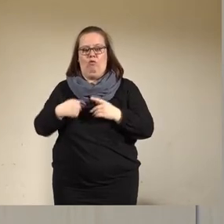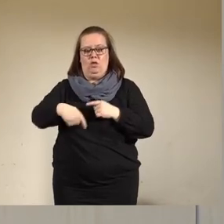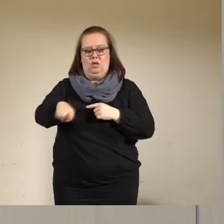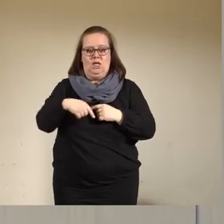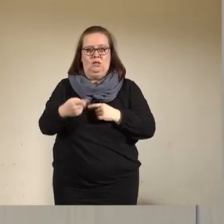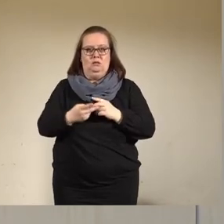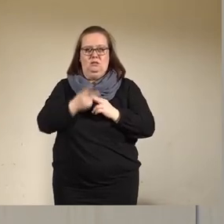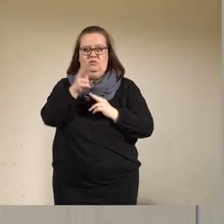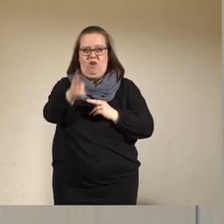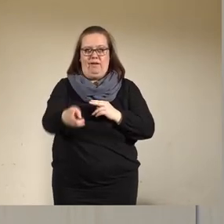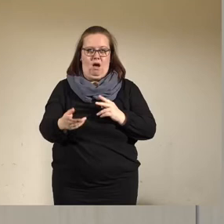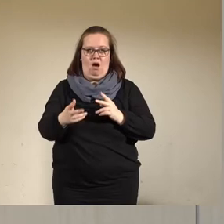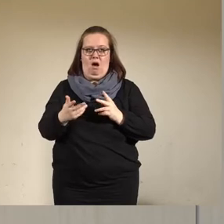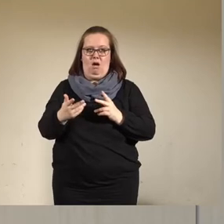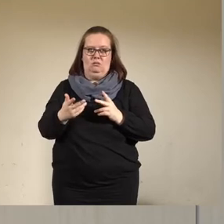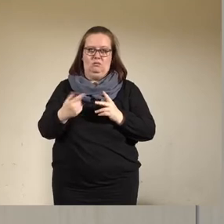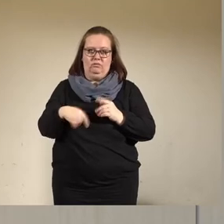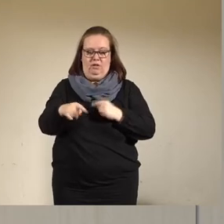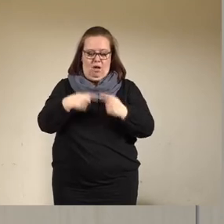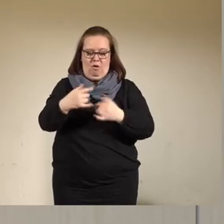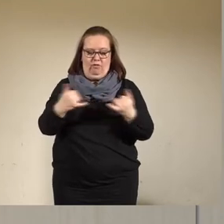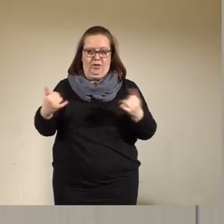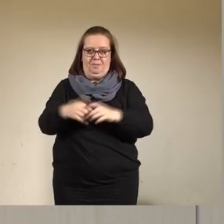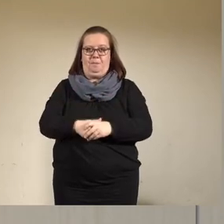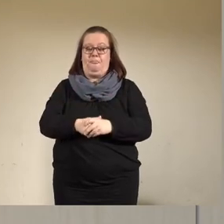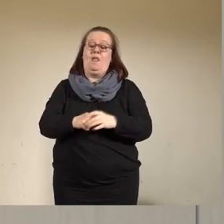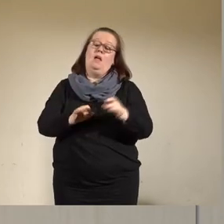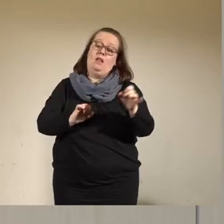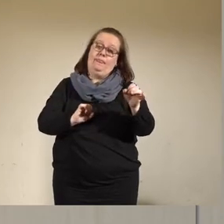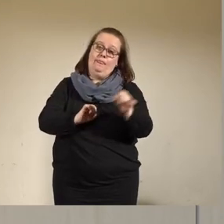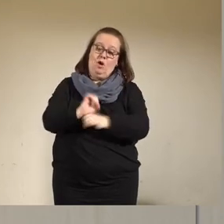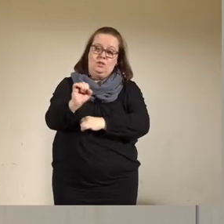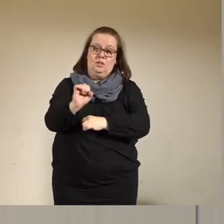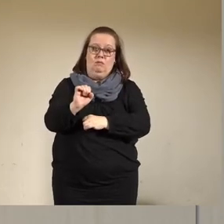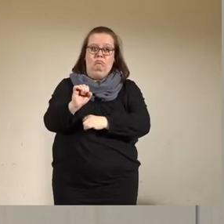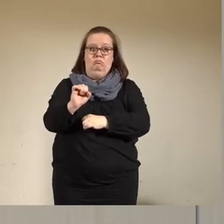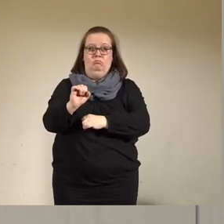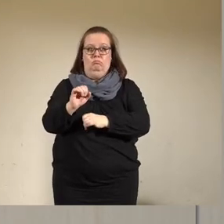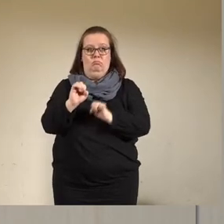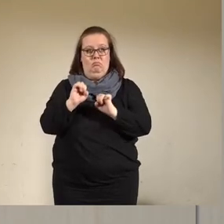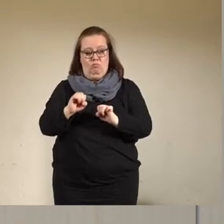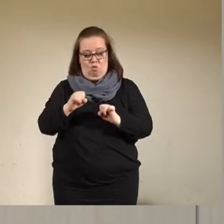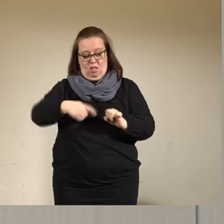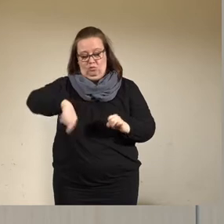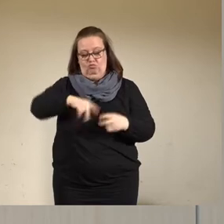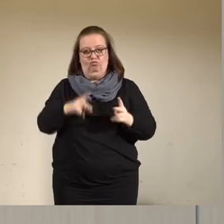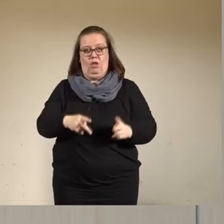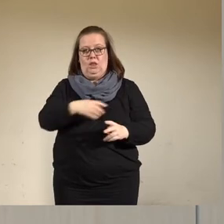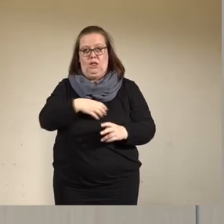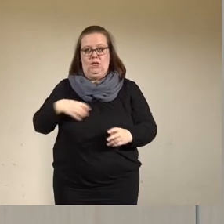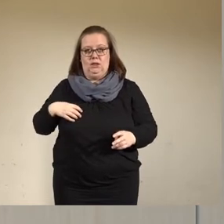nächsten 2 Jahren mutmaßlich vor uns liegt. Und trotzdem schaffen wir es als Stadt